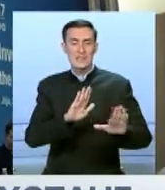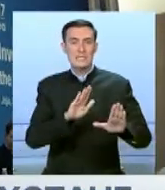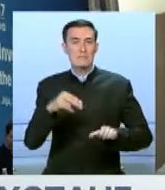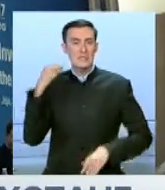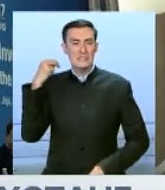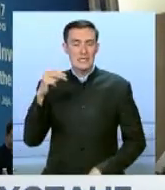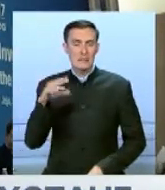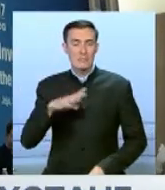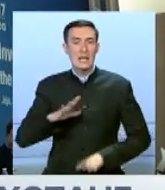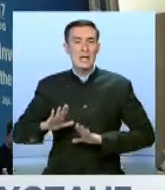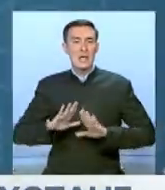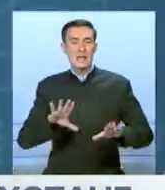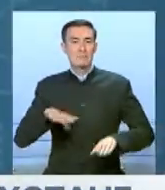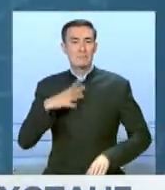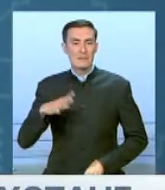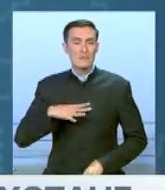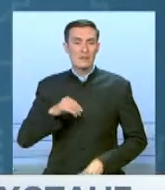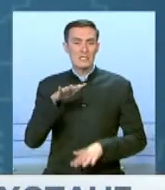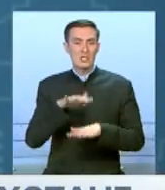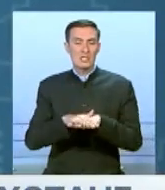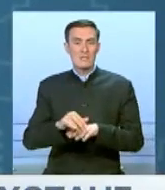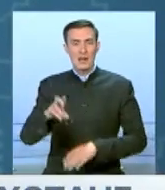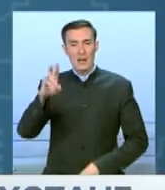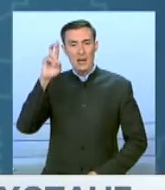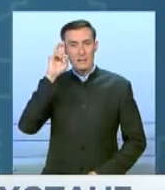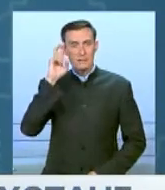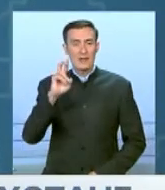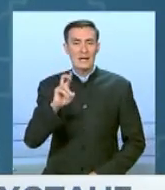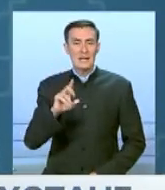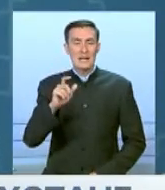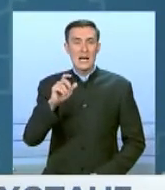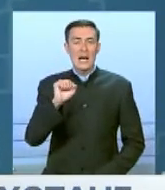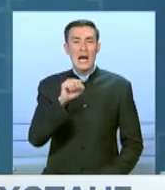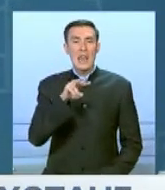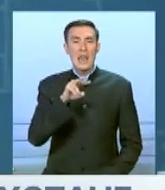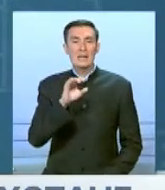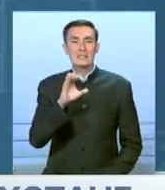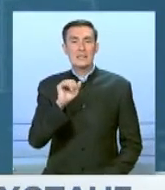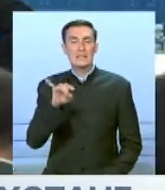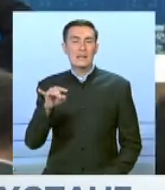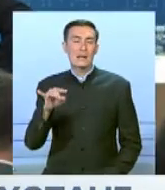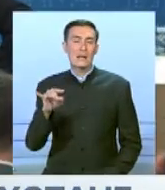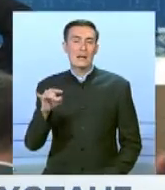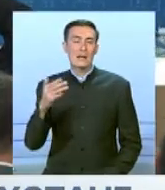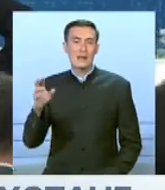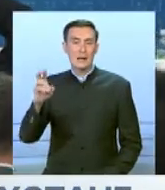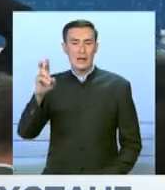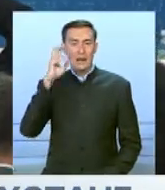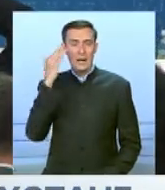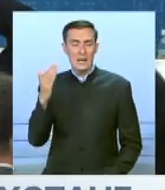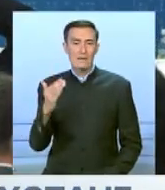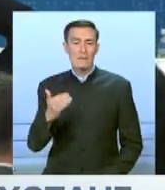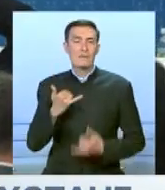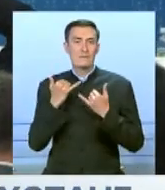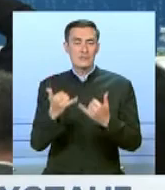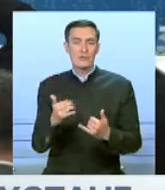банка назначен экс-главный секретарь казначейства королевства сэр Дэнни Александр. Королева Великобритании посвятила